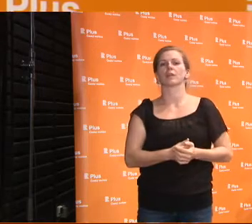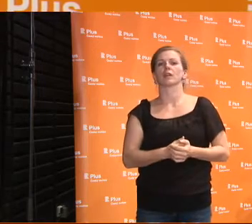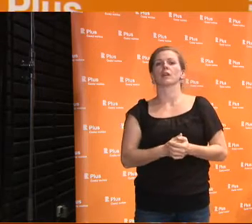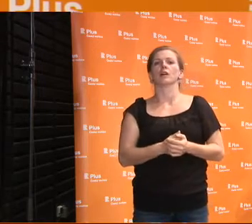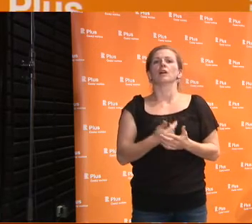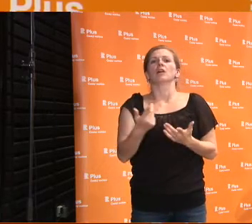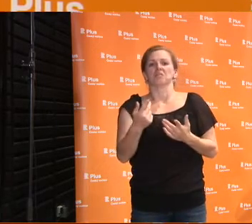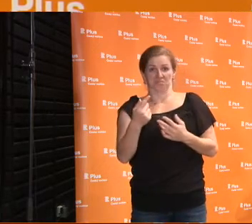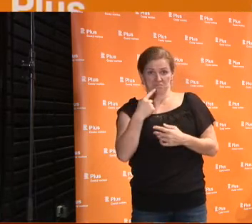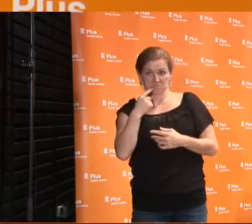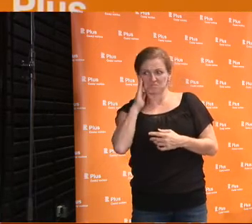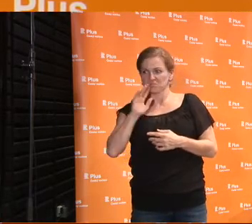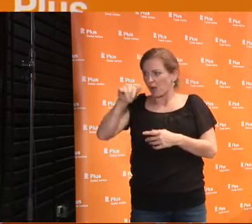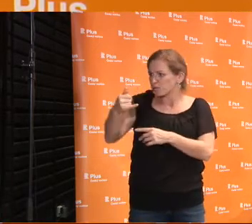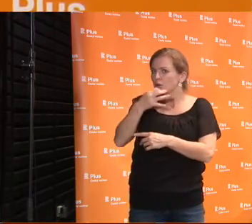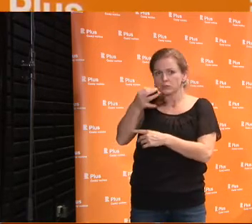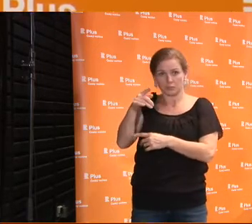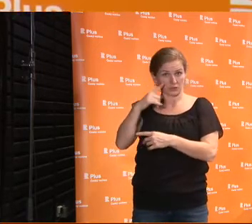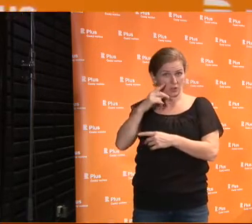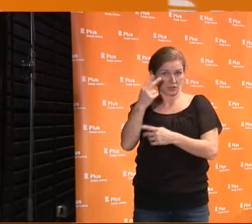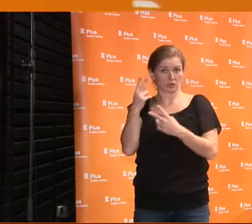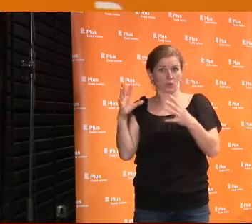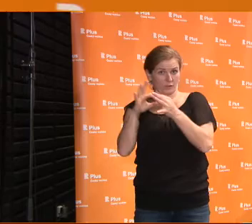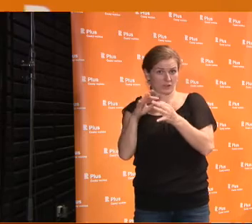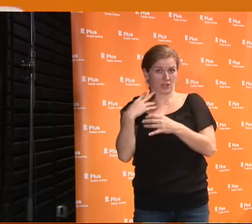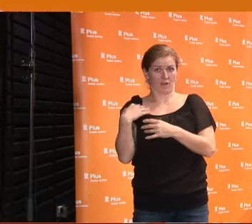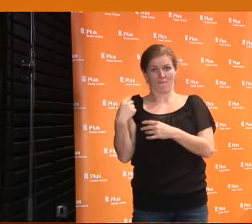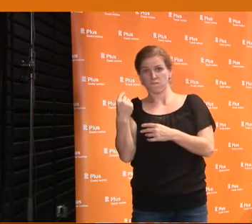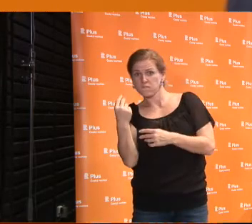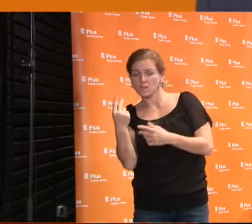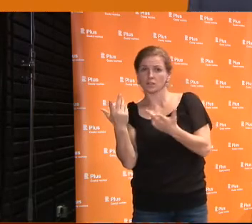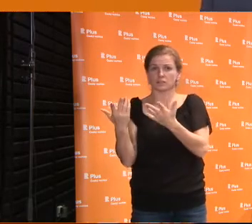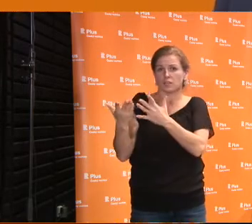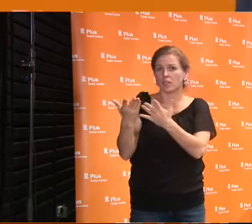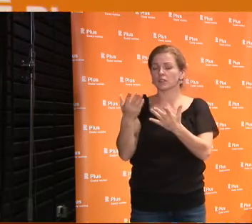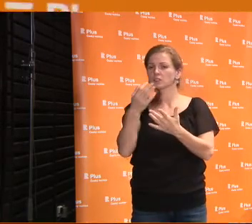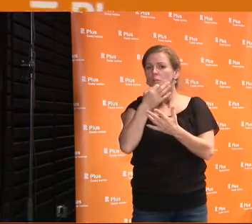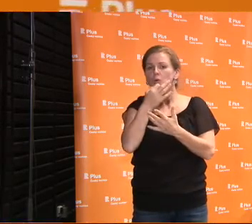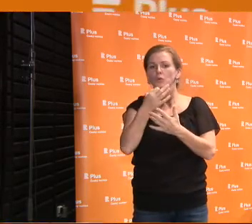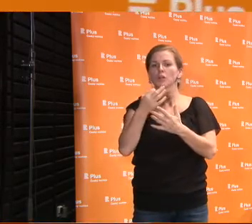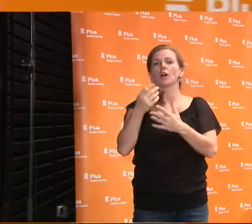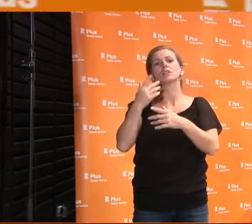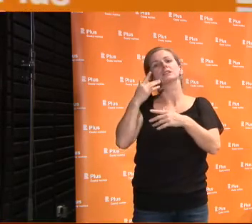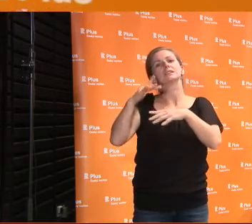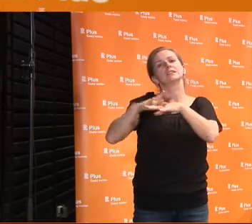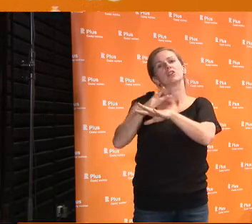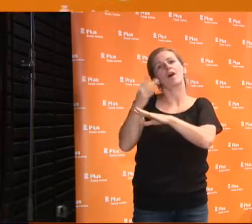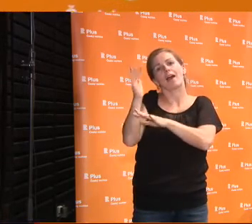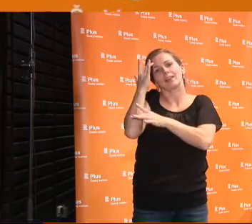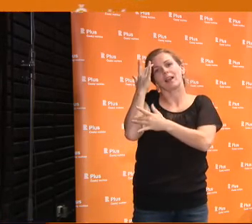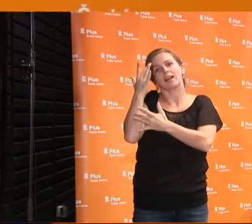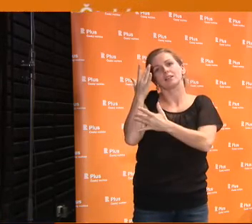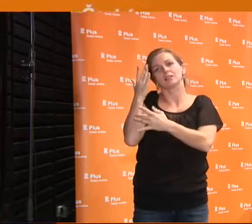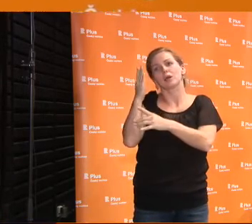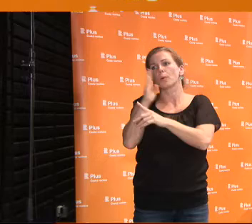pro ně finančně, ekonomicky výhodnější a že právě to, o čem mluvil pán v publiku, tedy nějaká absence, dejme tomu i citové inteligence, nás